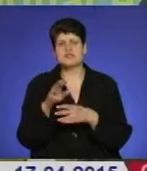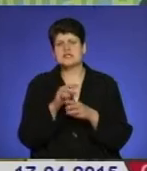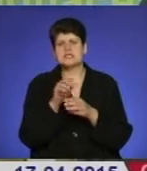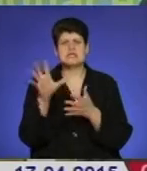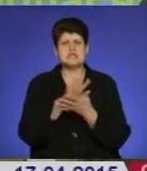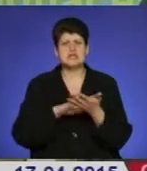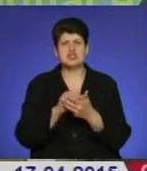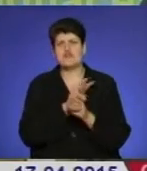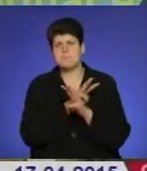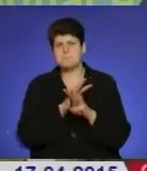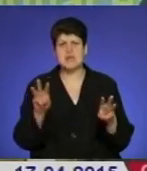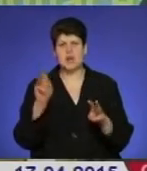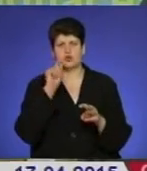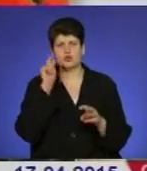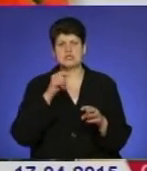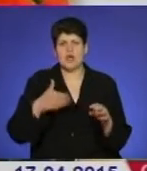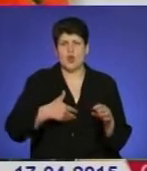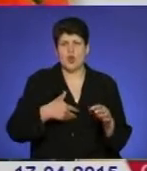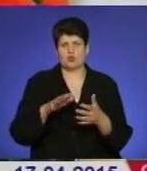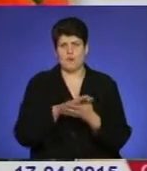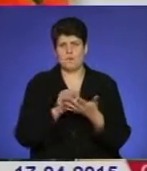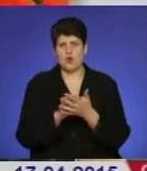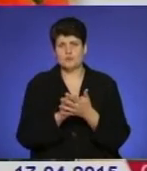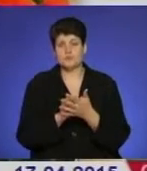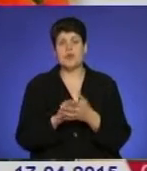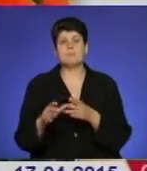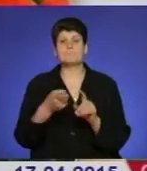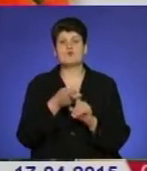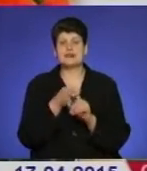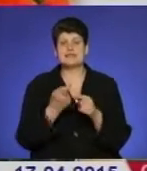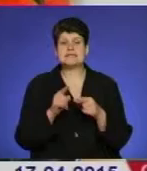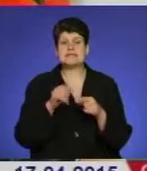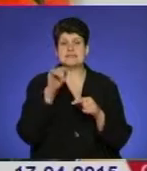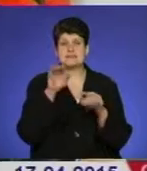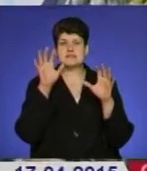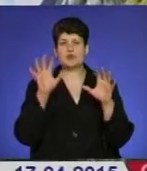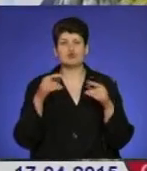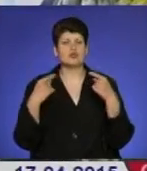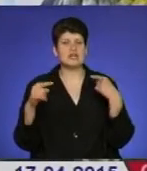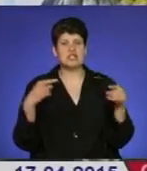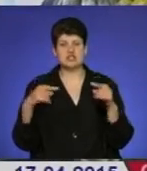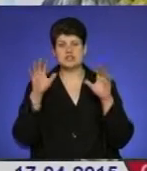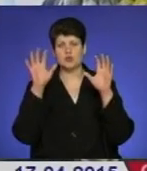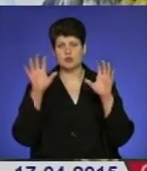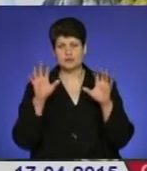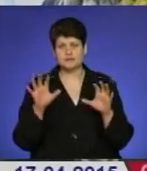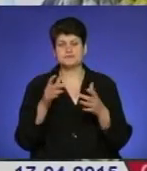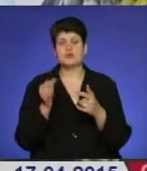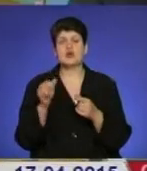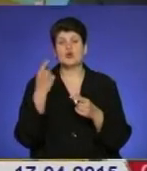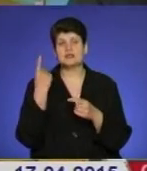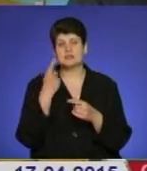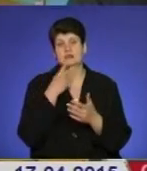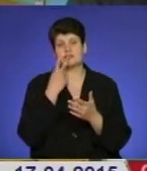наших українців голодомором. Пов'язані з цим законом інші законодавчі рішення парламенту. Один із них